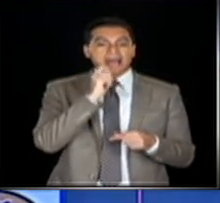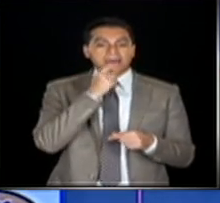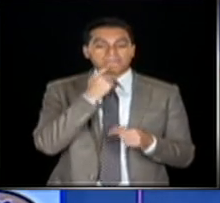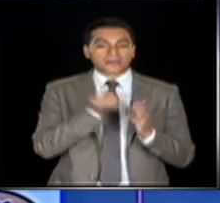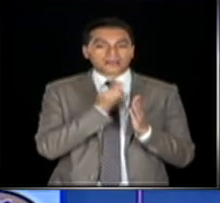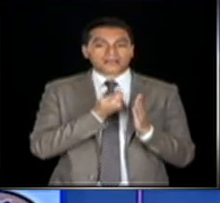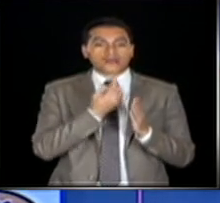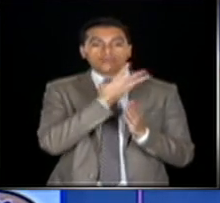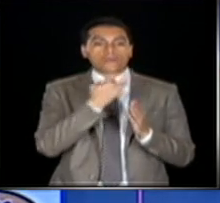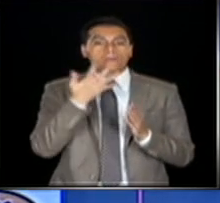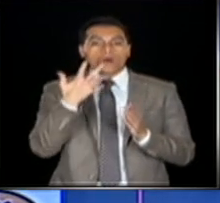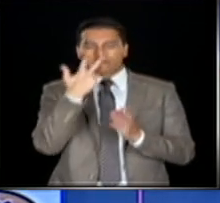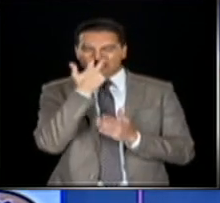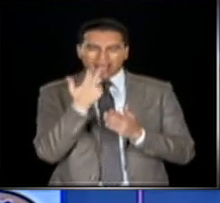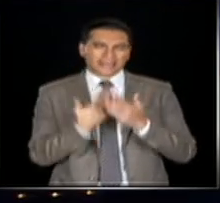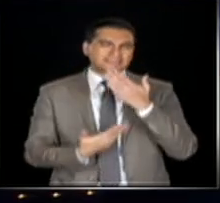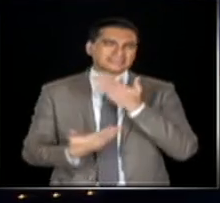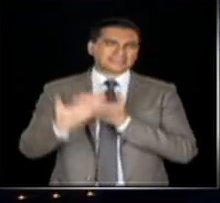405 قبل الميلاد،